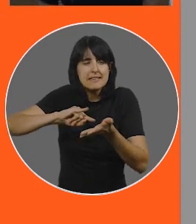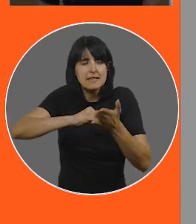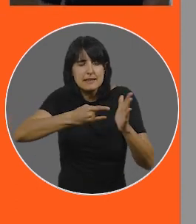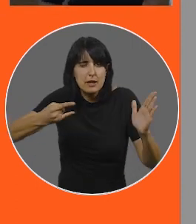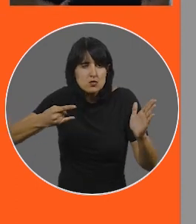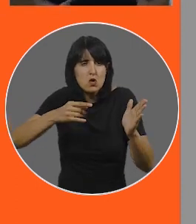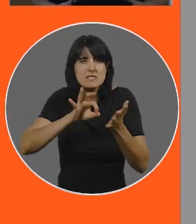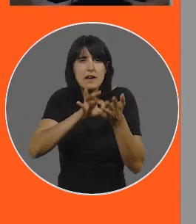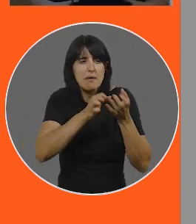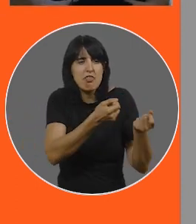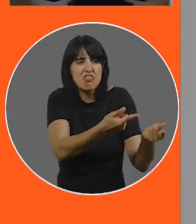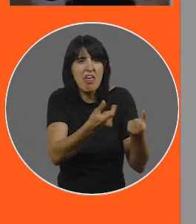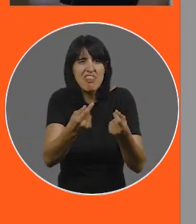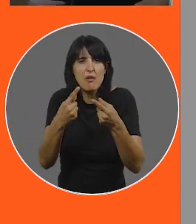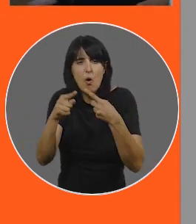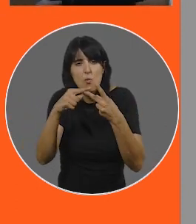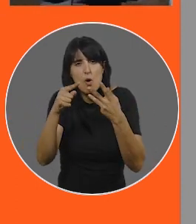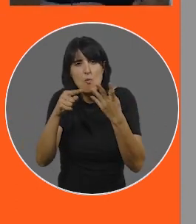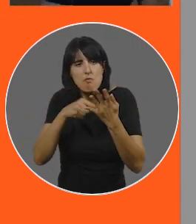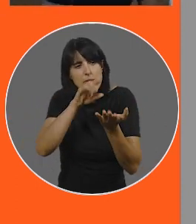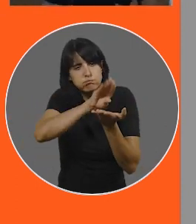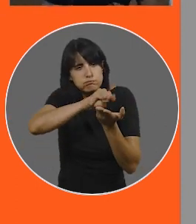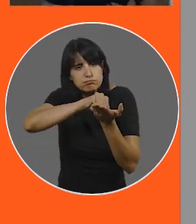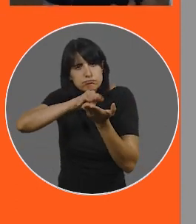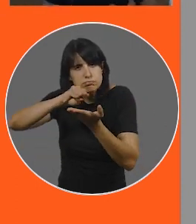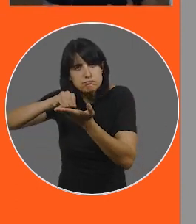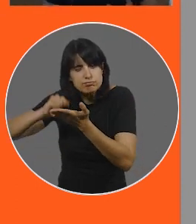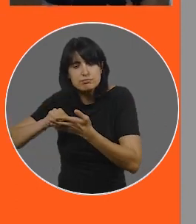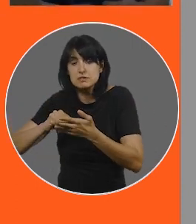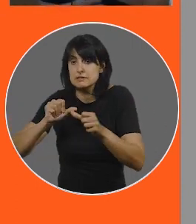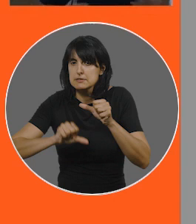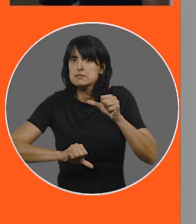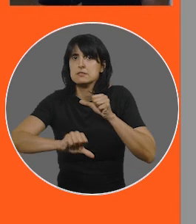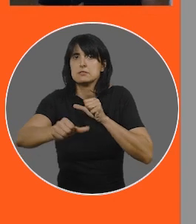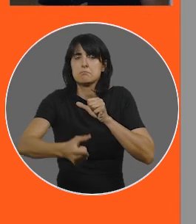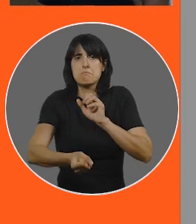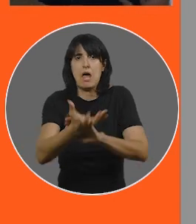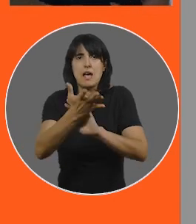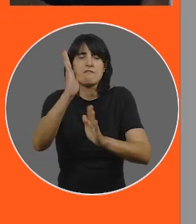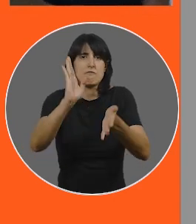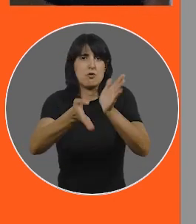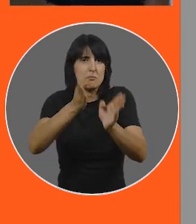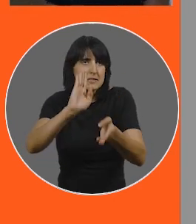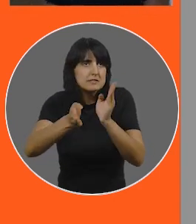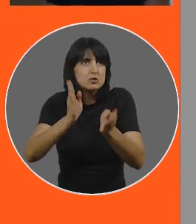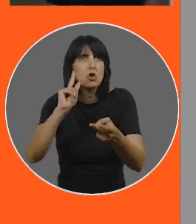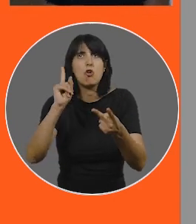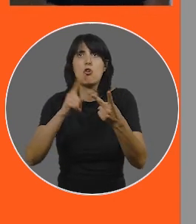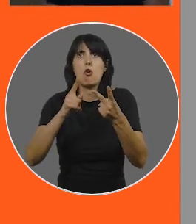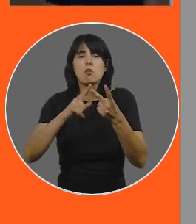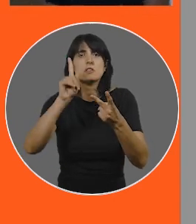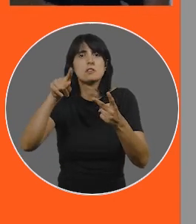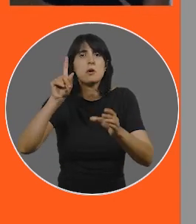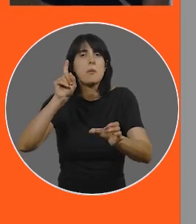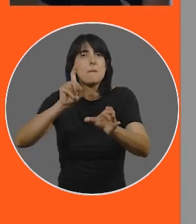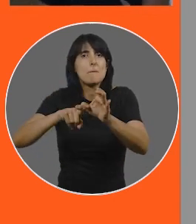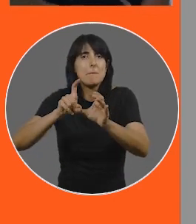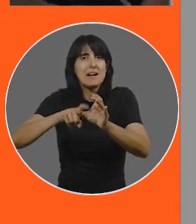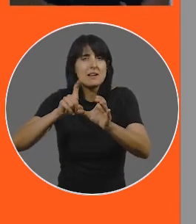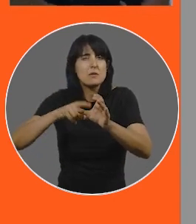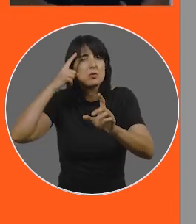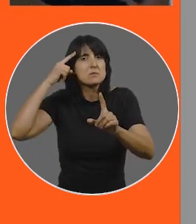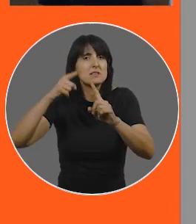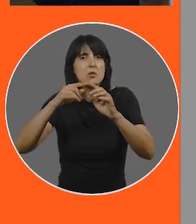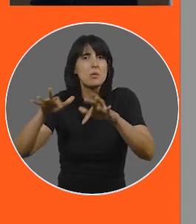podem oferir, i a partir d'aquí veurem, no? Tenim ganes de fer formació, tenim ganes de participar